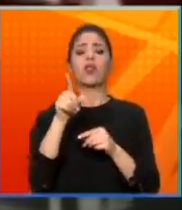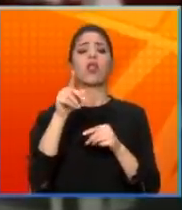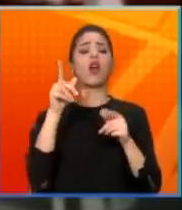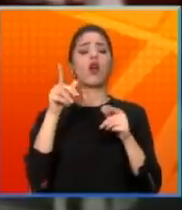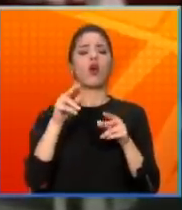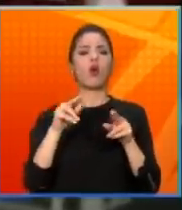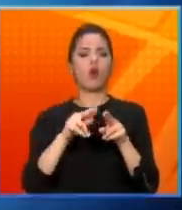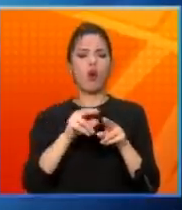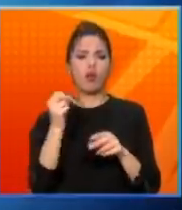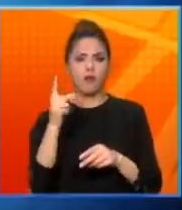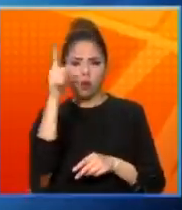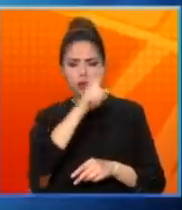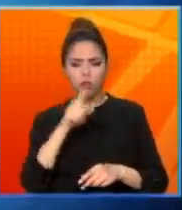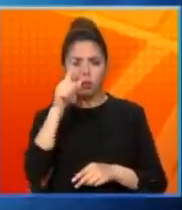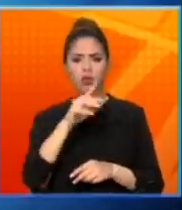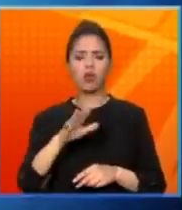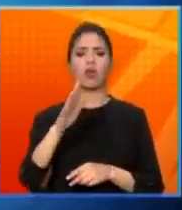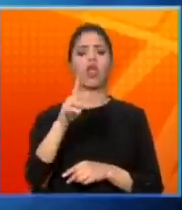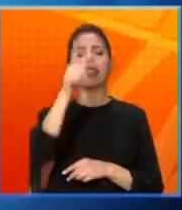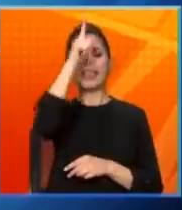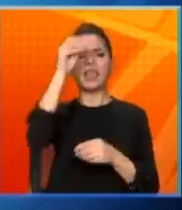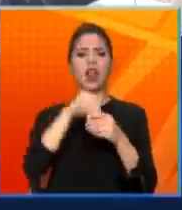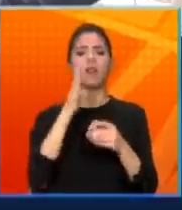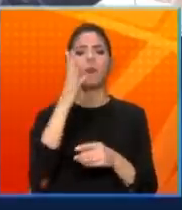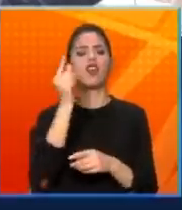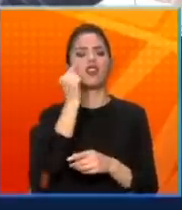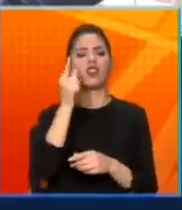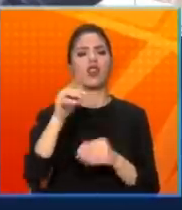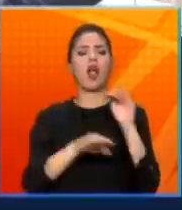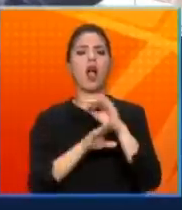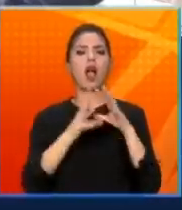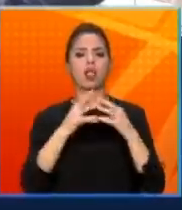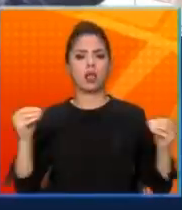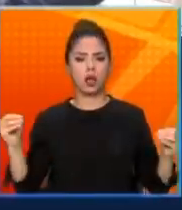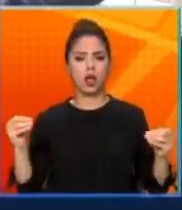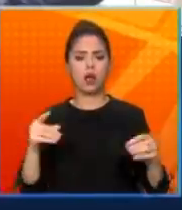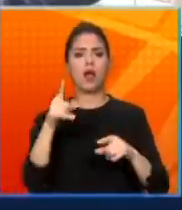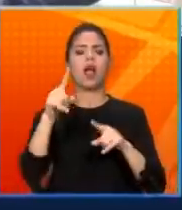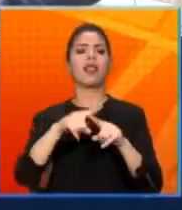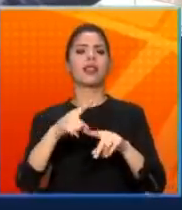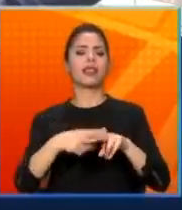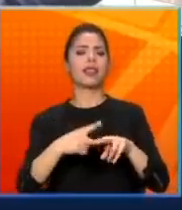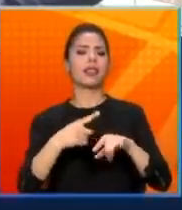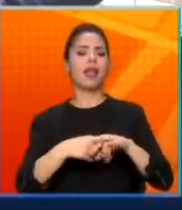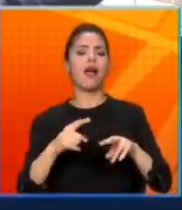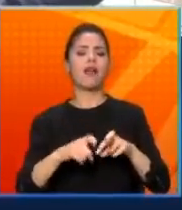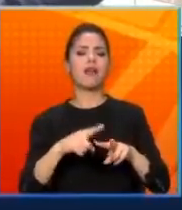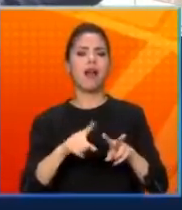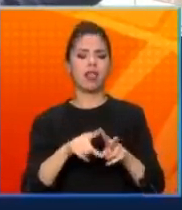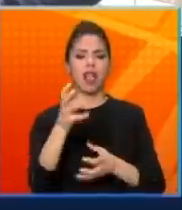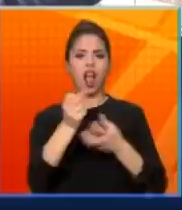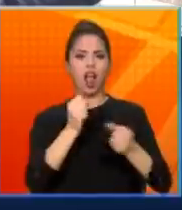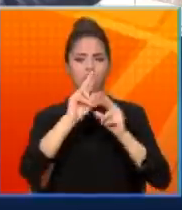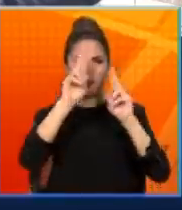koronavirüs nedeniyle ülkede şimdiden 5 kişi hayatını kaybetti bile. Burası Tahran'da önemli bir alışveriş merkezi. Normal zamanlarda